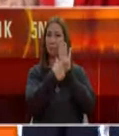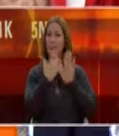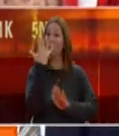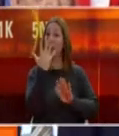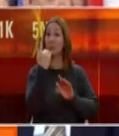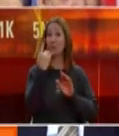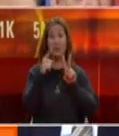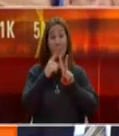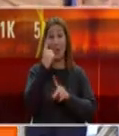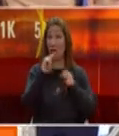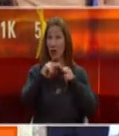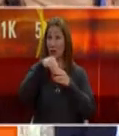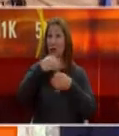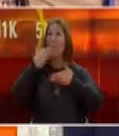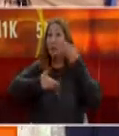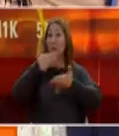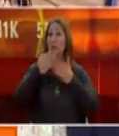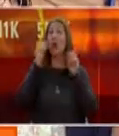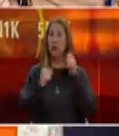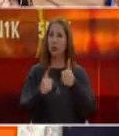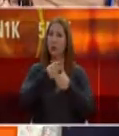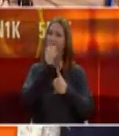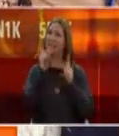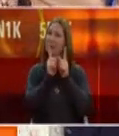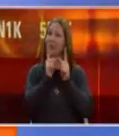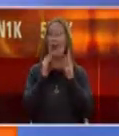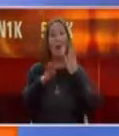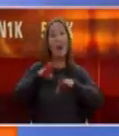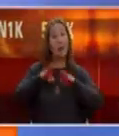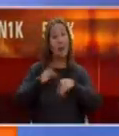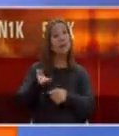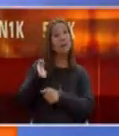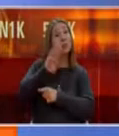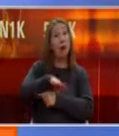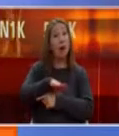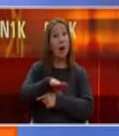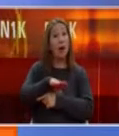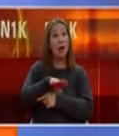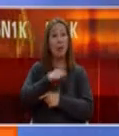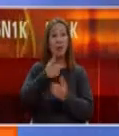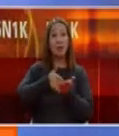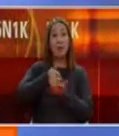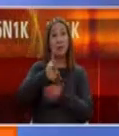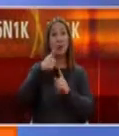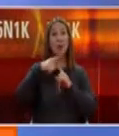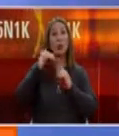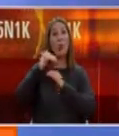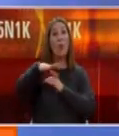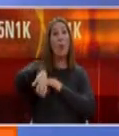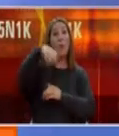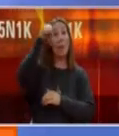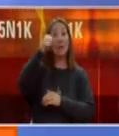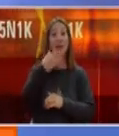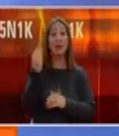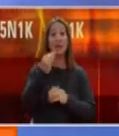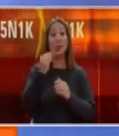sizlere anlatacağız. Anlatacağız ama önce kısa bir ara vereceğiz. Araya giderken de şu anda Tarlabaşı Toplum Merkezi